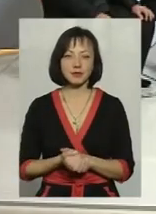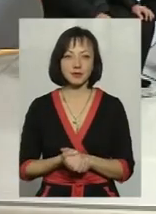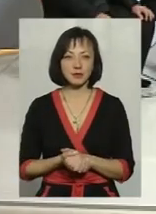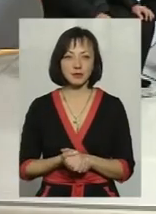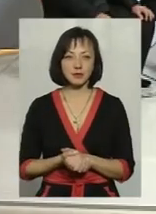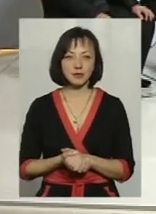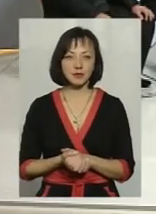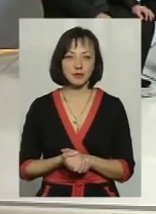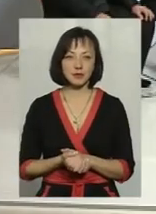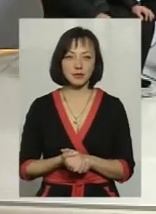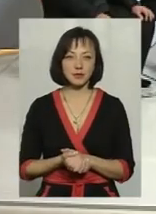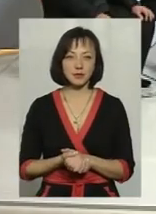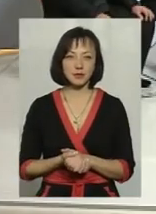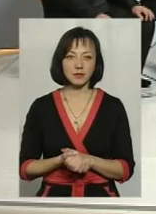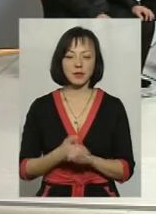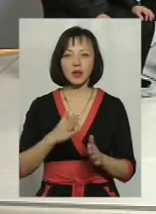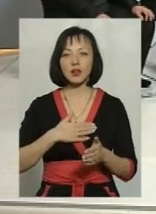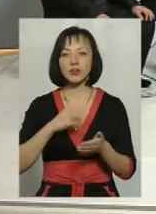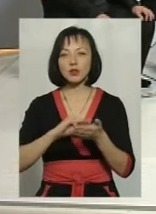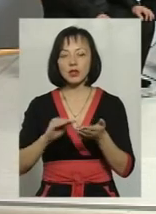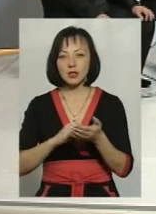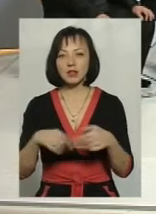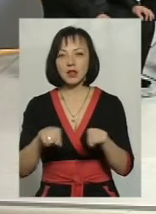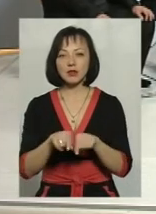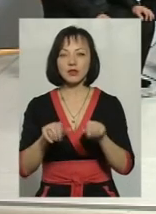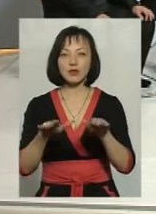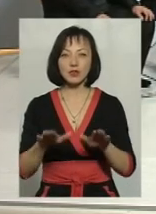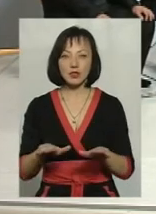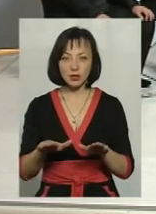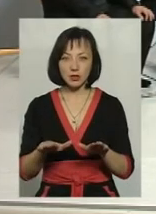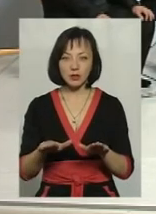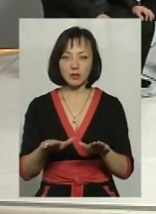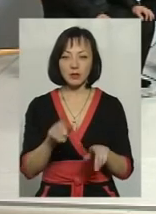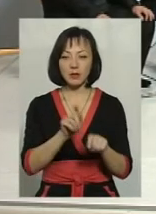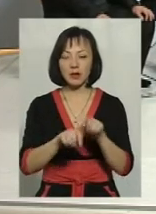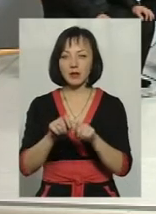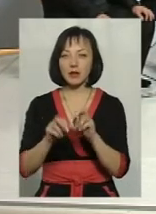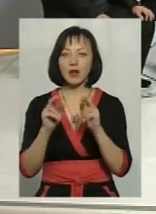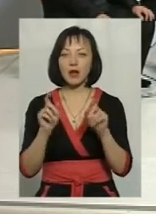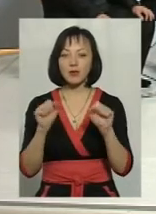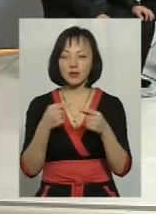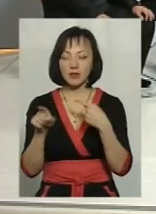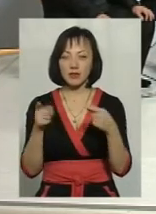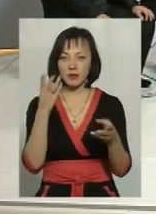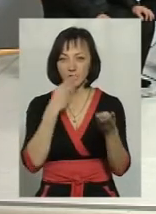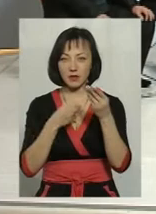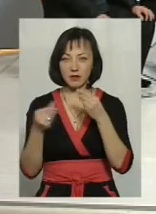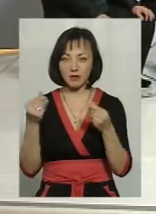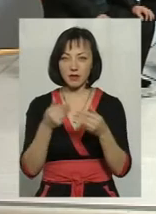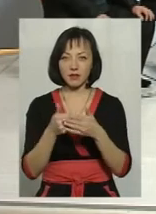дякую вам, пані Тетяно. Наші журналісти також вирішили перевірити, як можна відрізнити